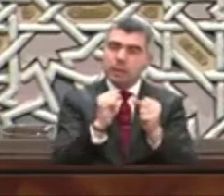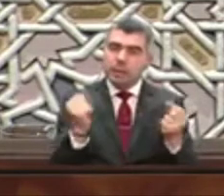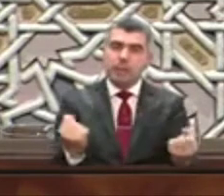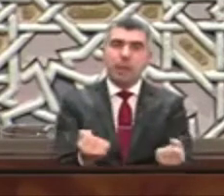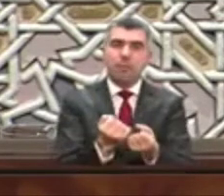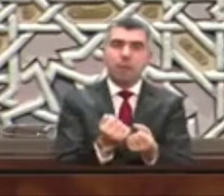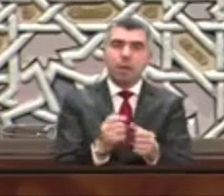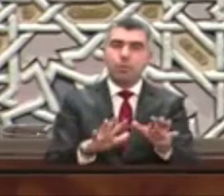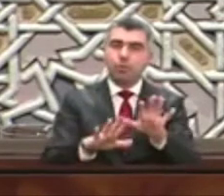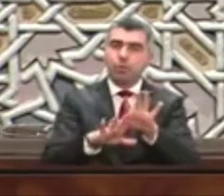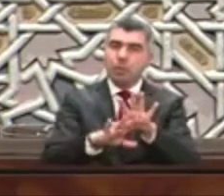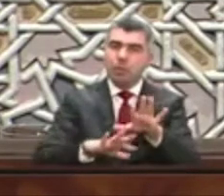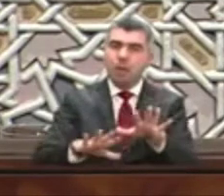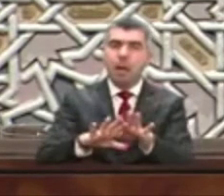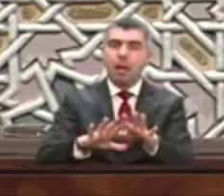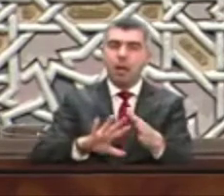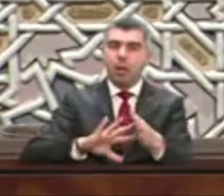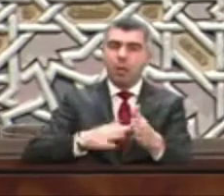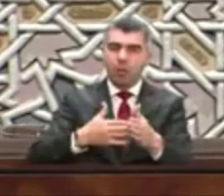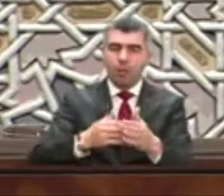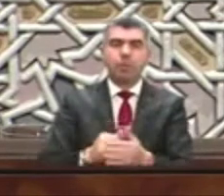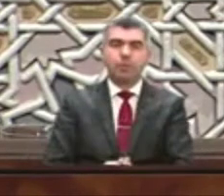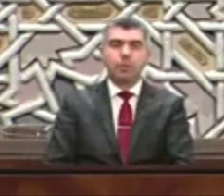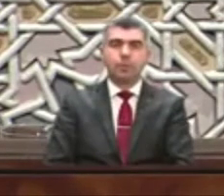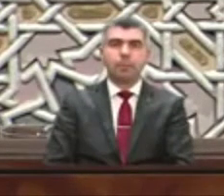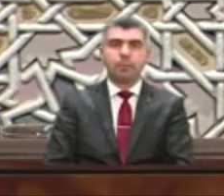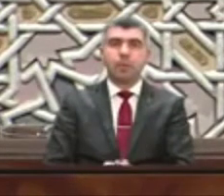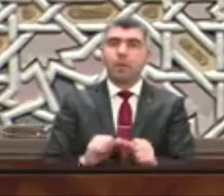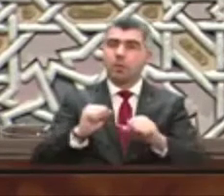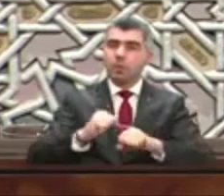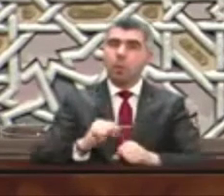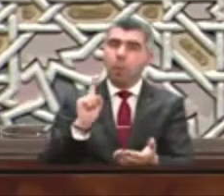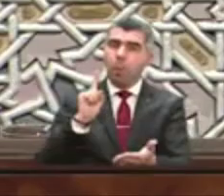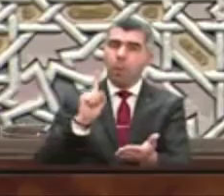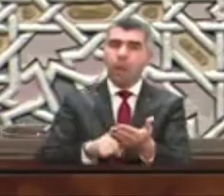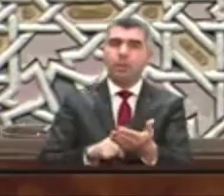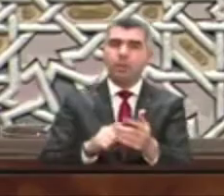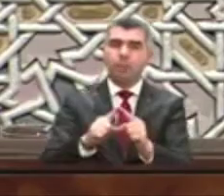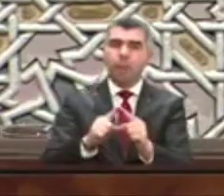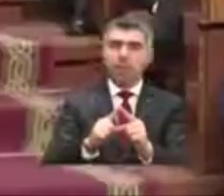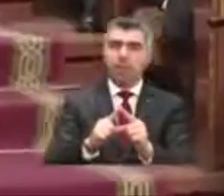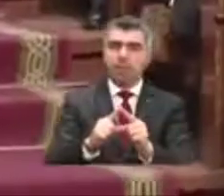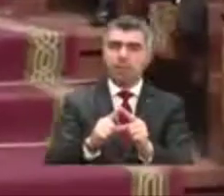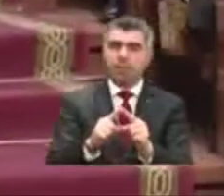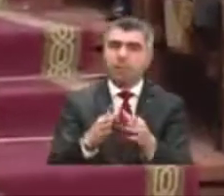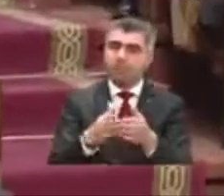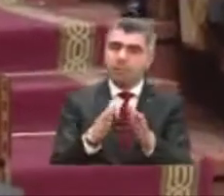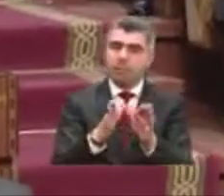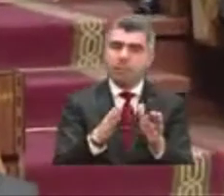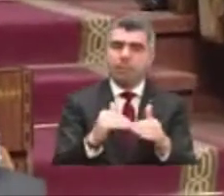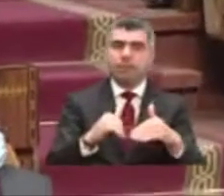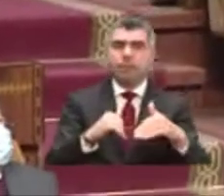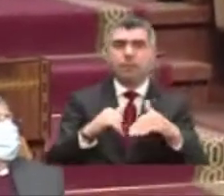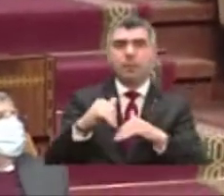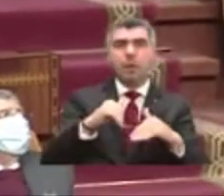والاجتماعية وفك عزلة. إذا جيبوا فتح طرق مسالك جيدة، ويجب ايضا انقاذ رصيد الطرق اللي عندنا في